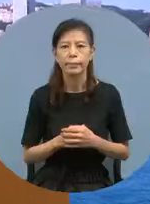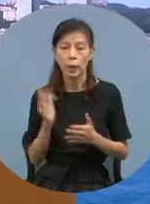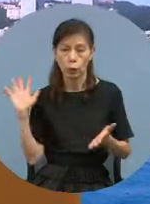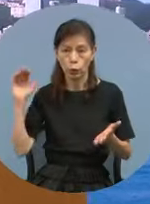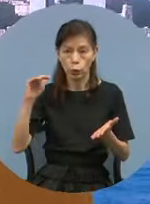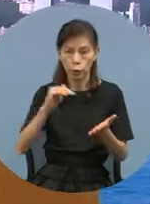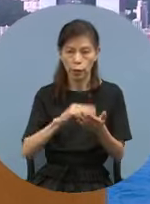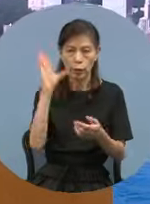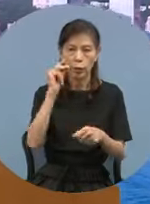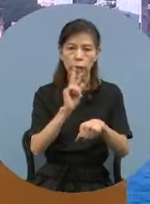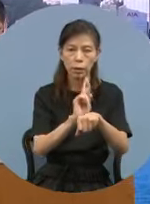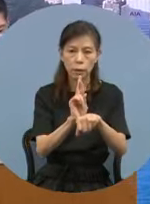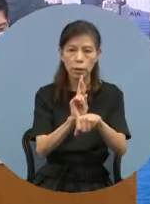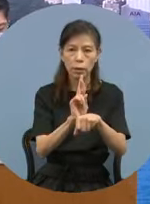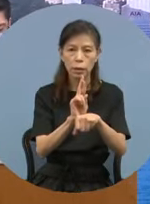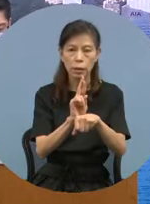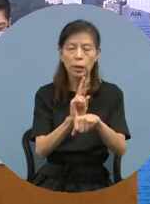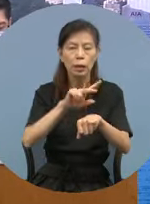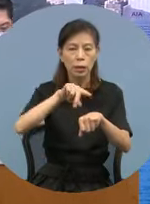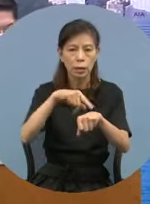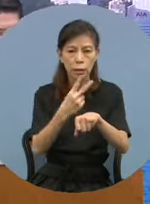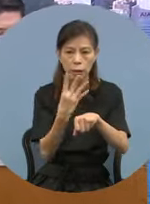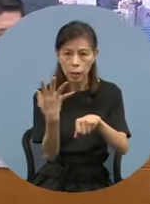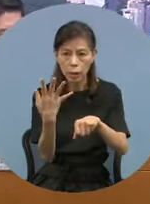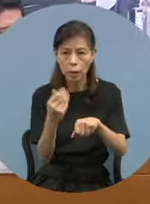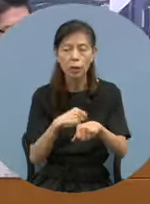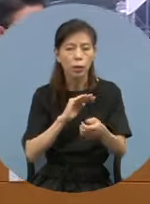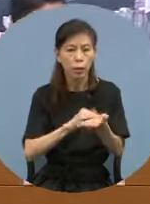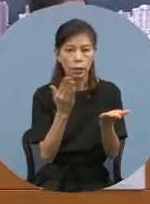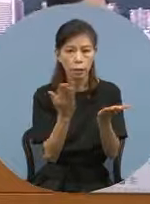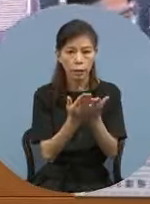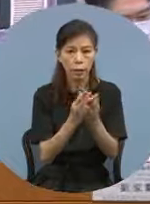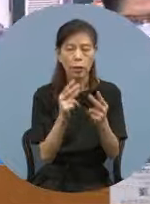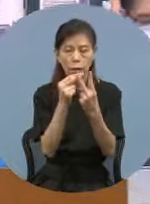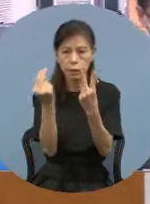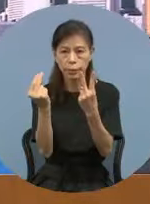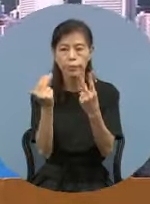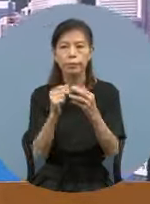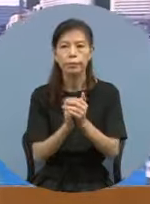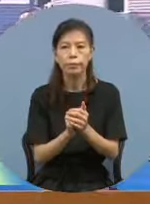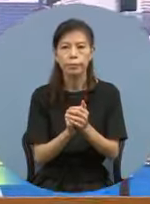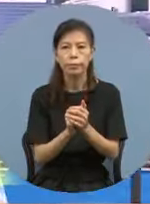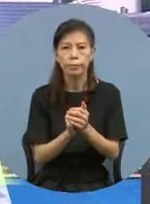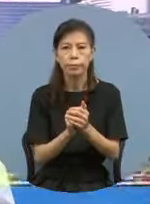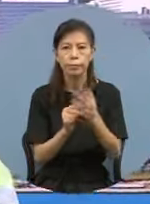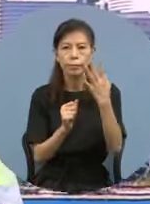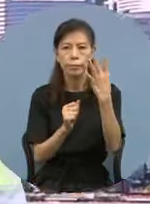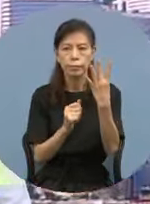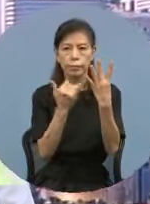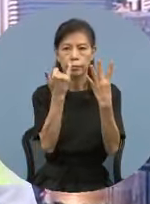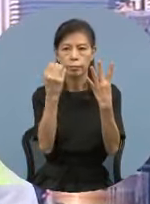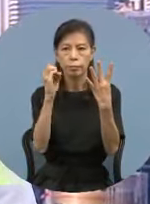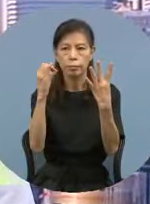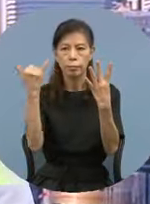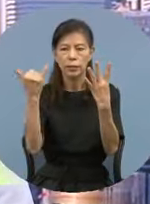直至昨晚凌晨過去24小時的確診個案是27宗，個案編號是4606